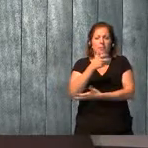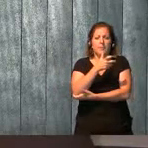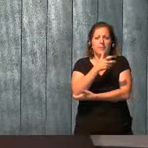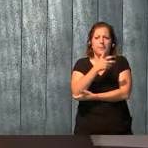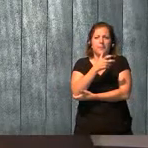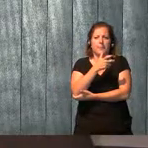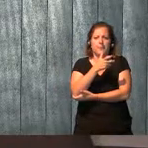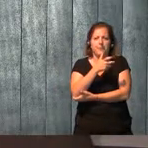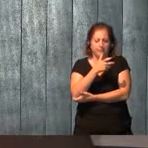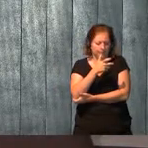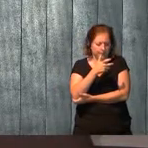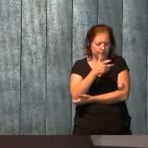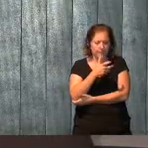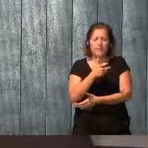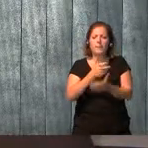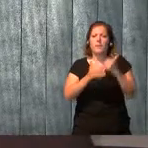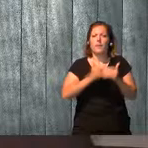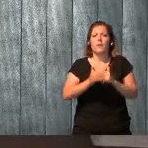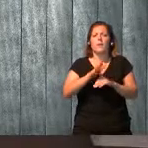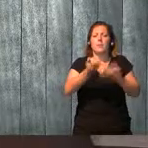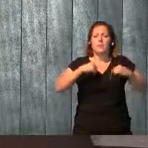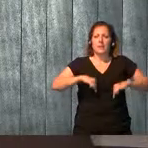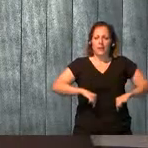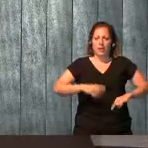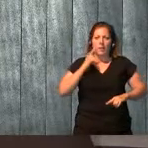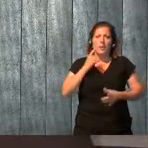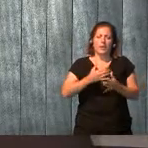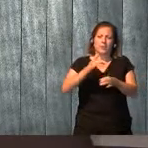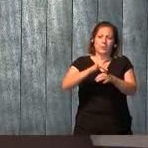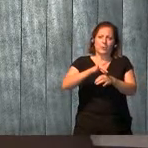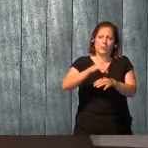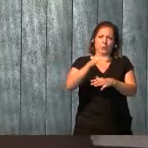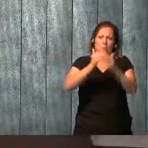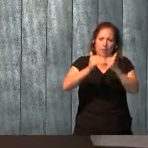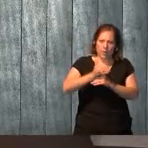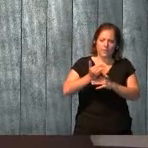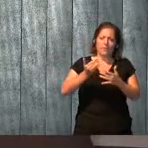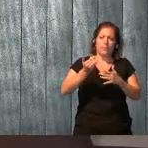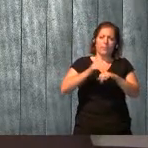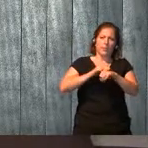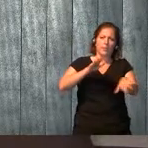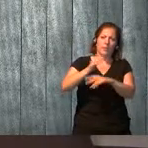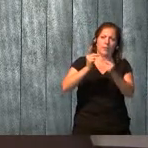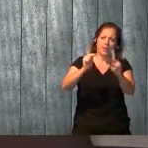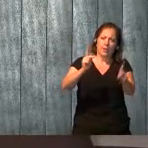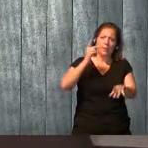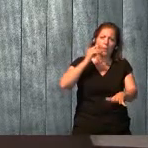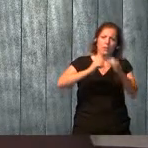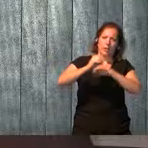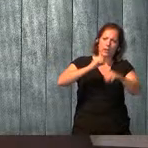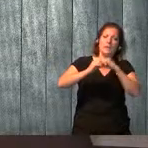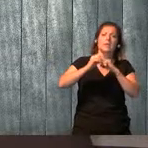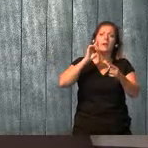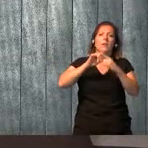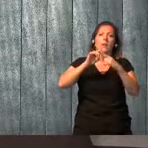ministère, lorsque nous faisons des programmes de politique de la ville, lorsque nous apportons des fonds pour des